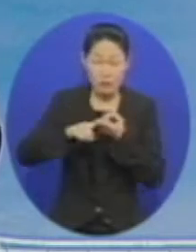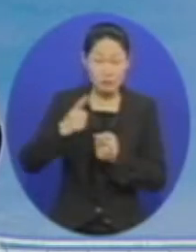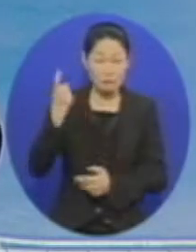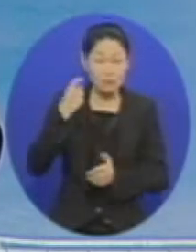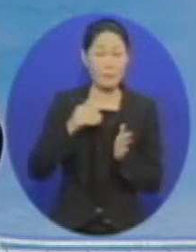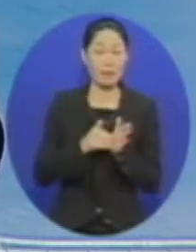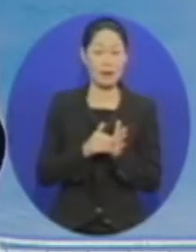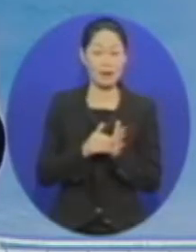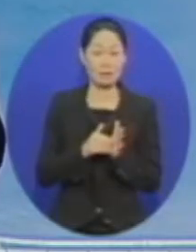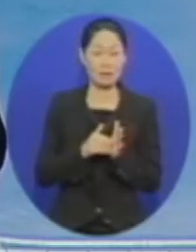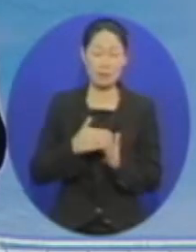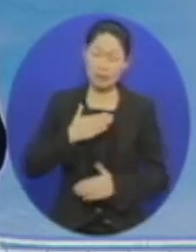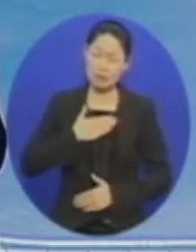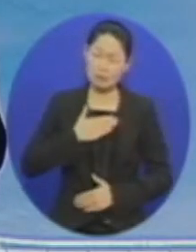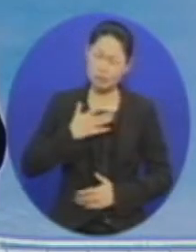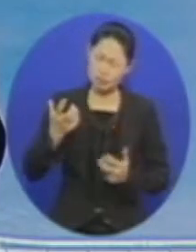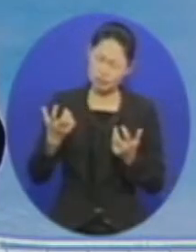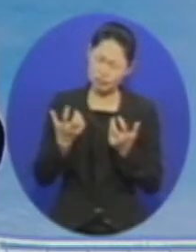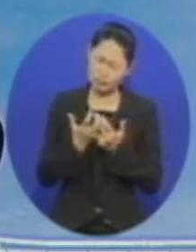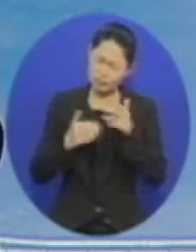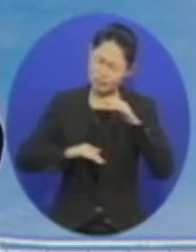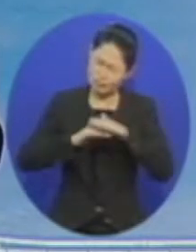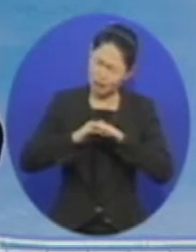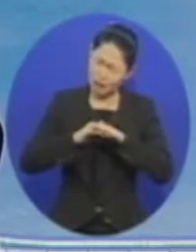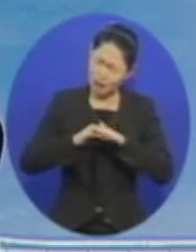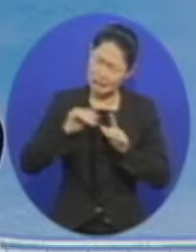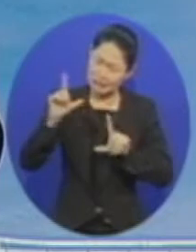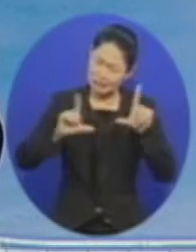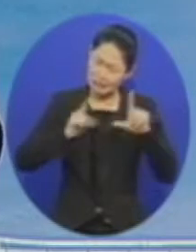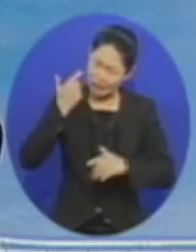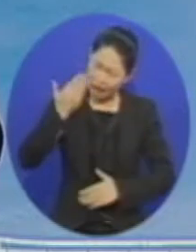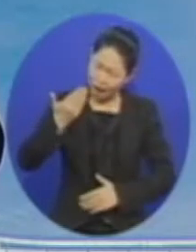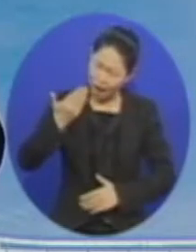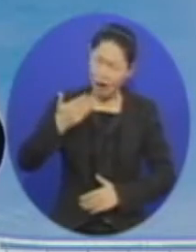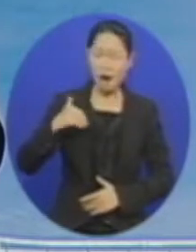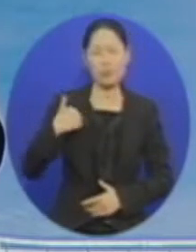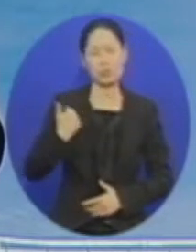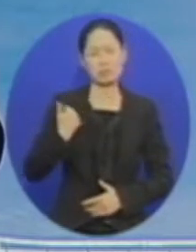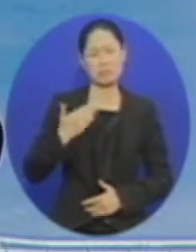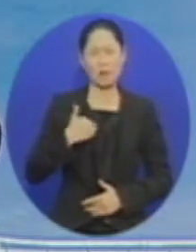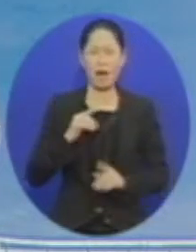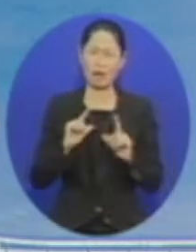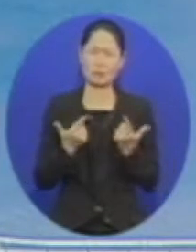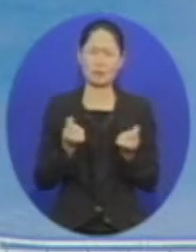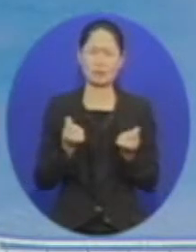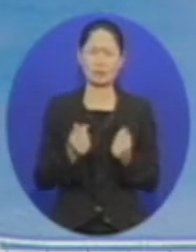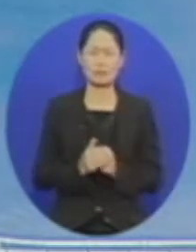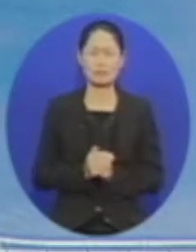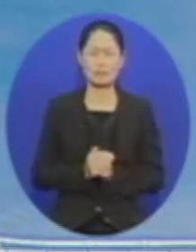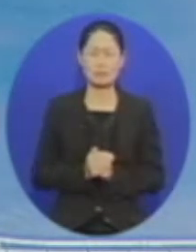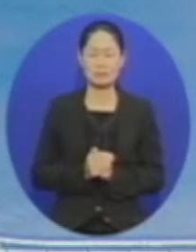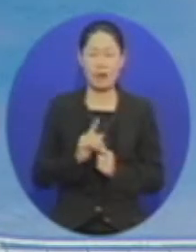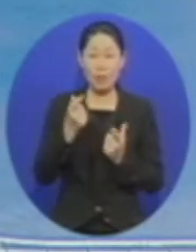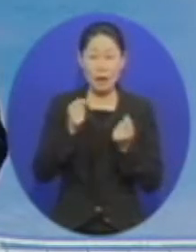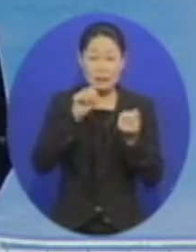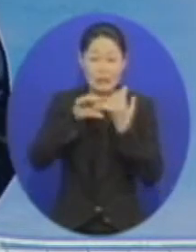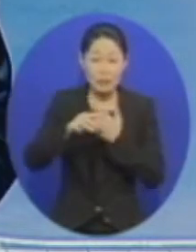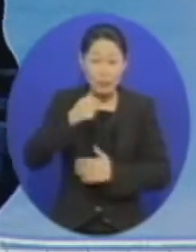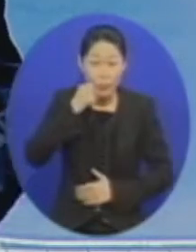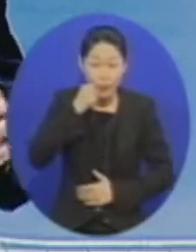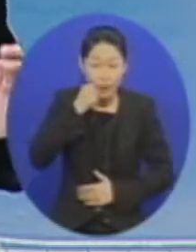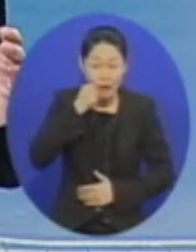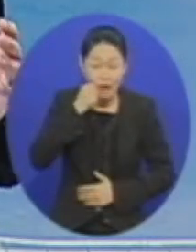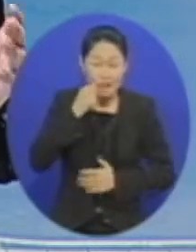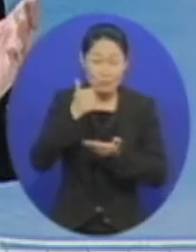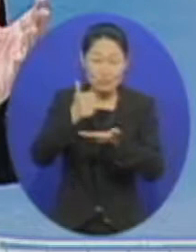내가 지금 성령충만 1가 모르겠어요 저는 아닌거 같아요 그렇게 밖에는 대답을 못 하실